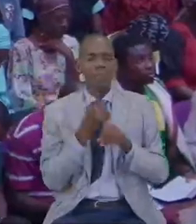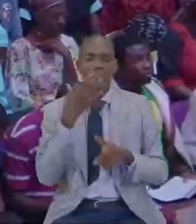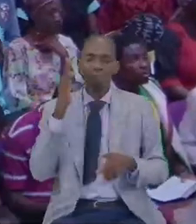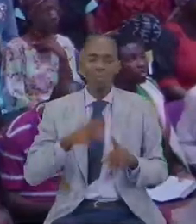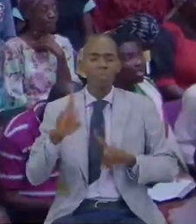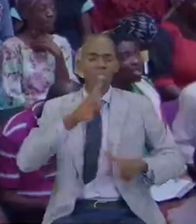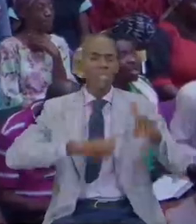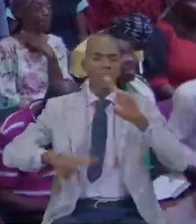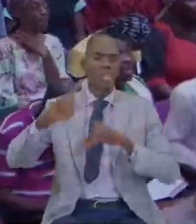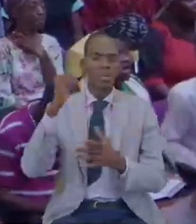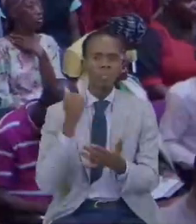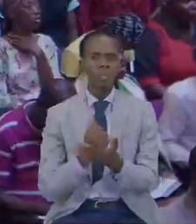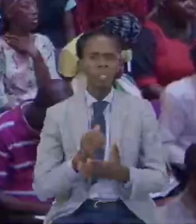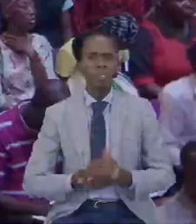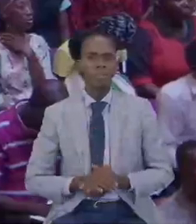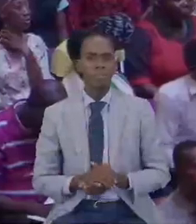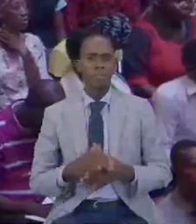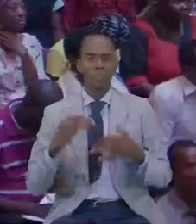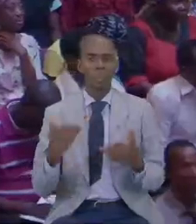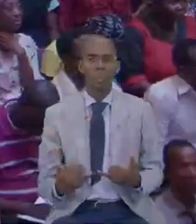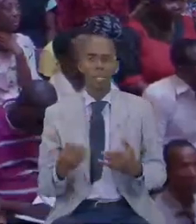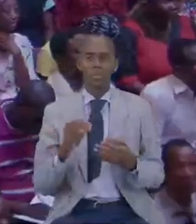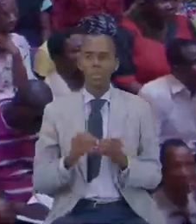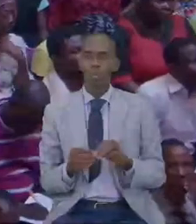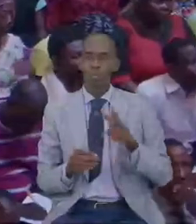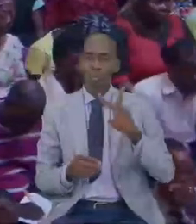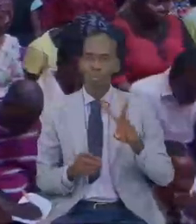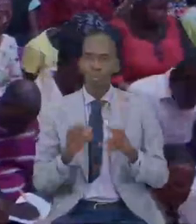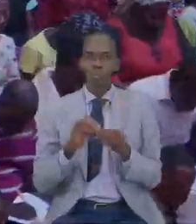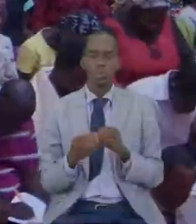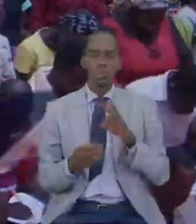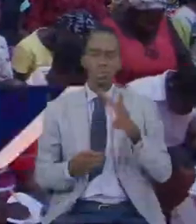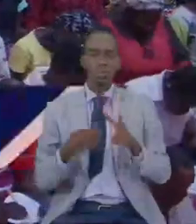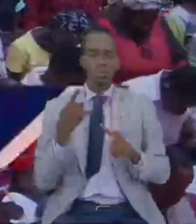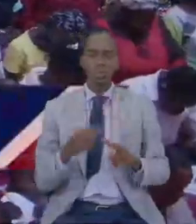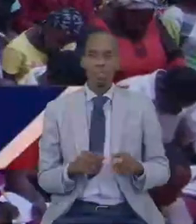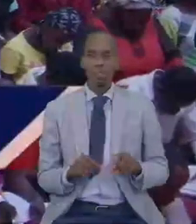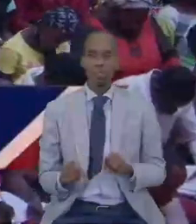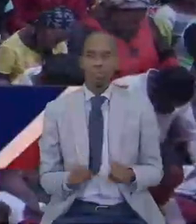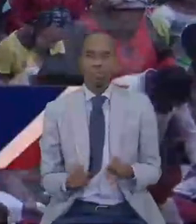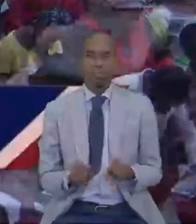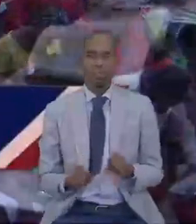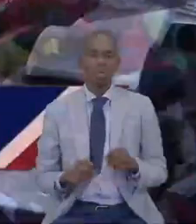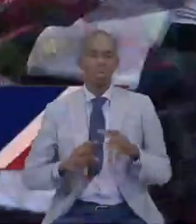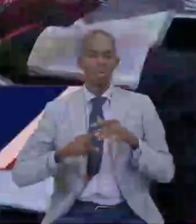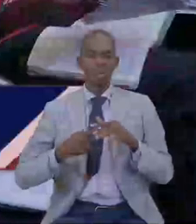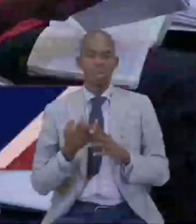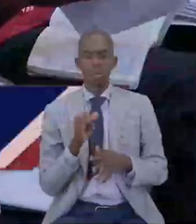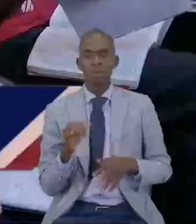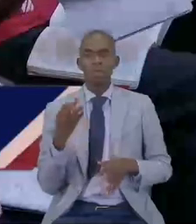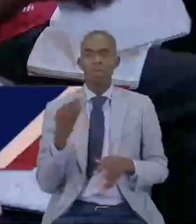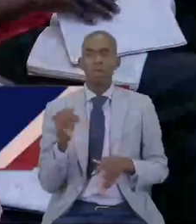Amen. Deuxième élément maintenant, le fondement chancelant d'une vie non